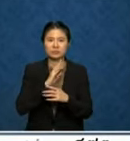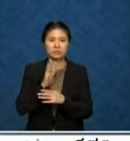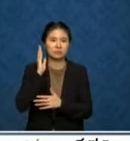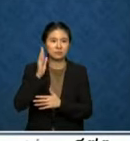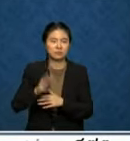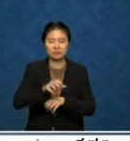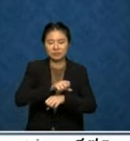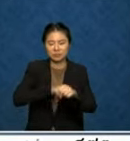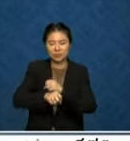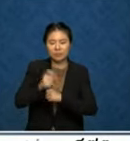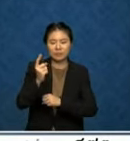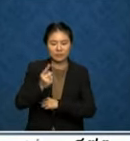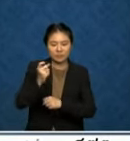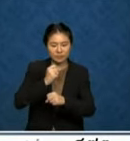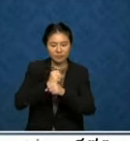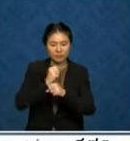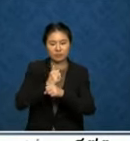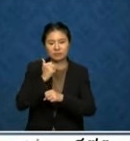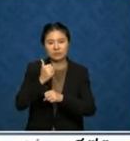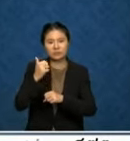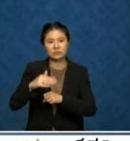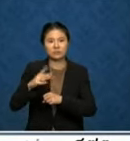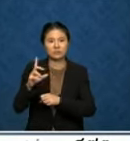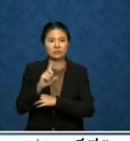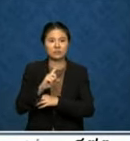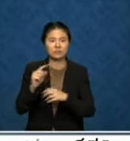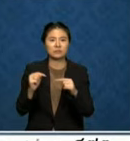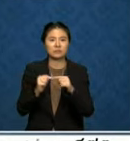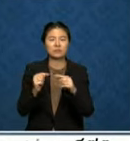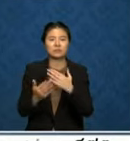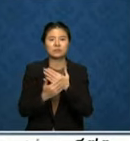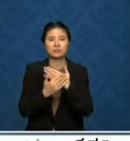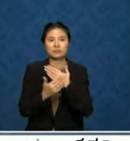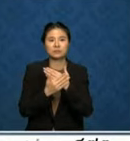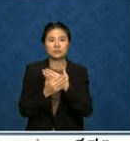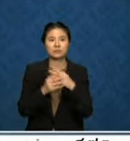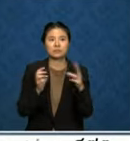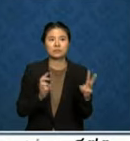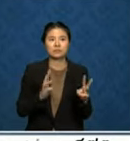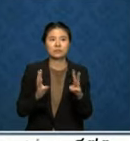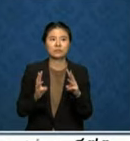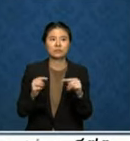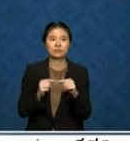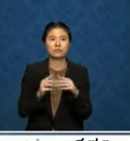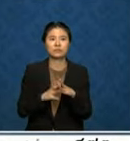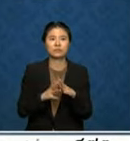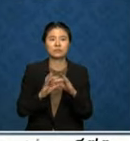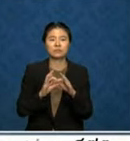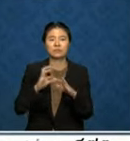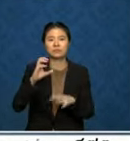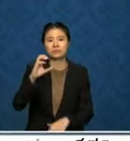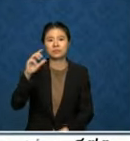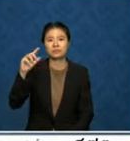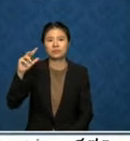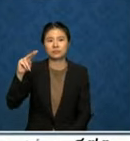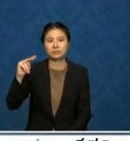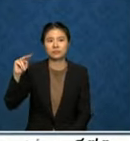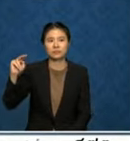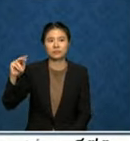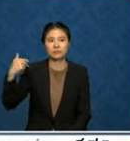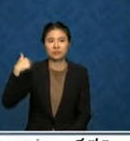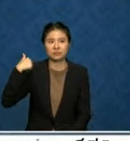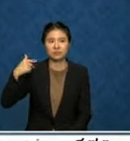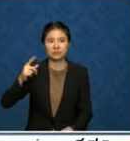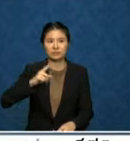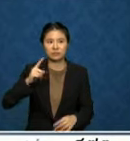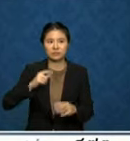ติจริงมันเป็นไปได้มากน้อยแค่ไหนดิฉันอยากชวนให้ดูแนวทางปฏิบัติของสื่อสากลอย่าง CNN ค่ะครั้งหนึ่งนะคะ